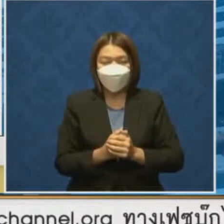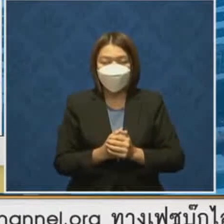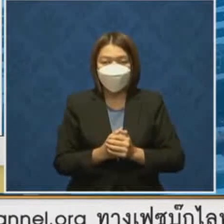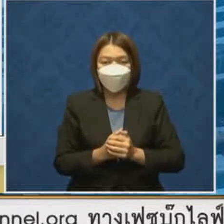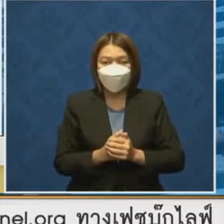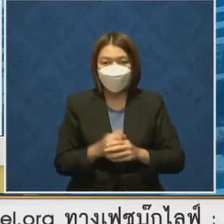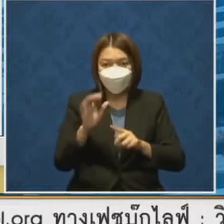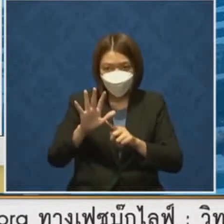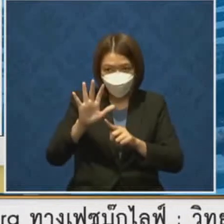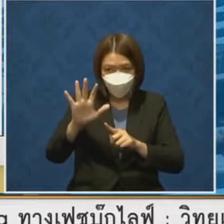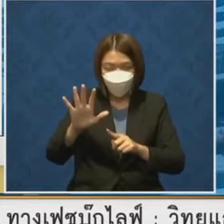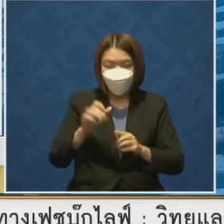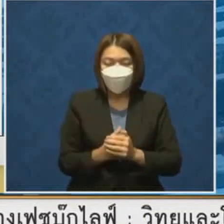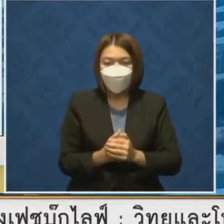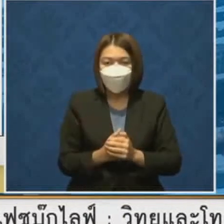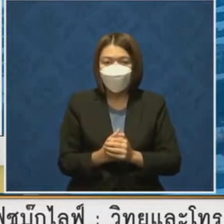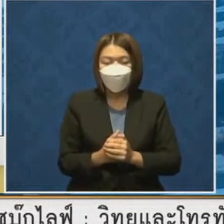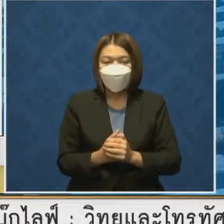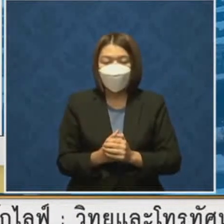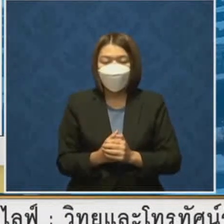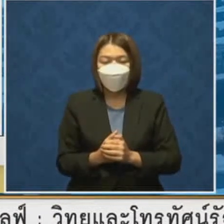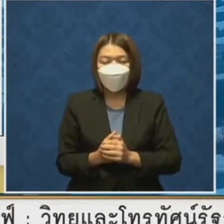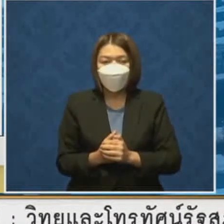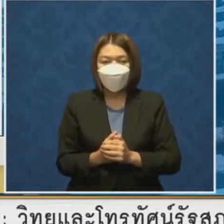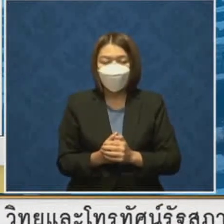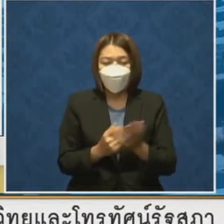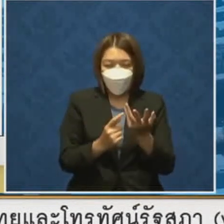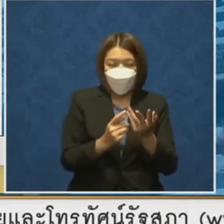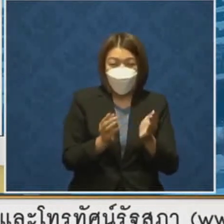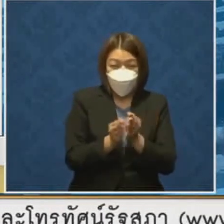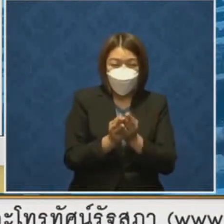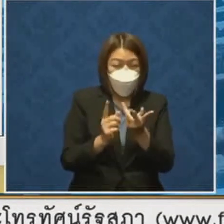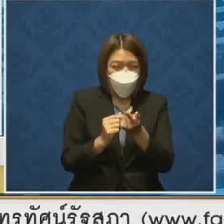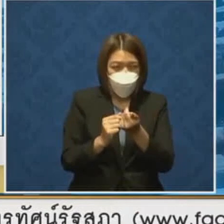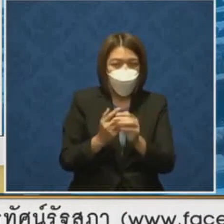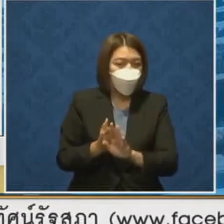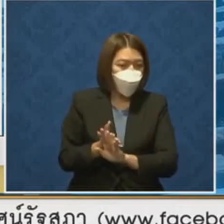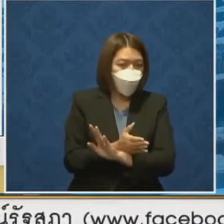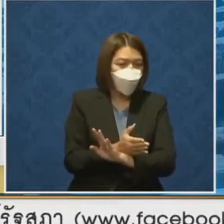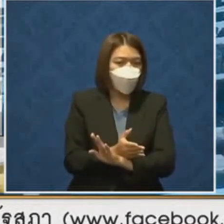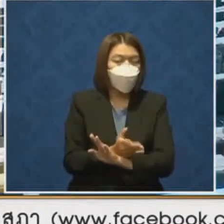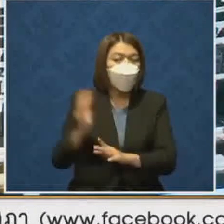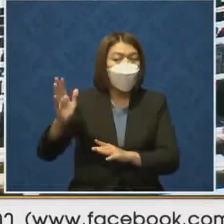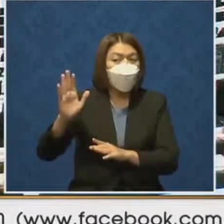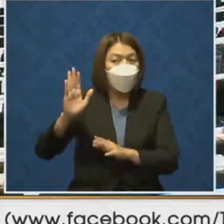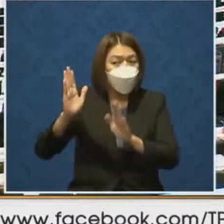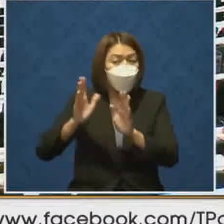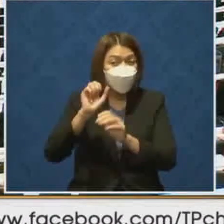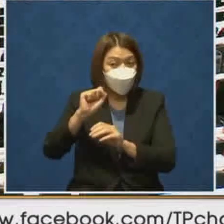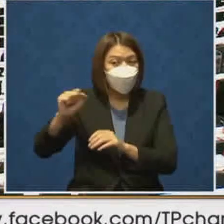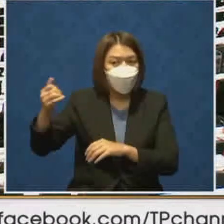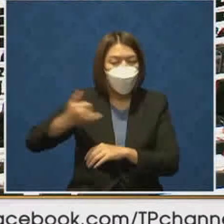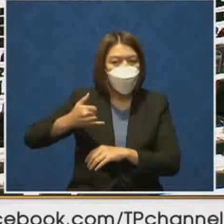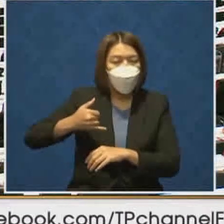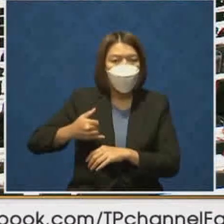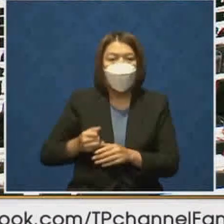ะการที่ได้คะแนนน้อยไม่ใช่เรื่องแปลกแต่ว่าการทั้งหมดเนี่ยก็คือความอยู่รอดไง ค ่ ะ แต่ว่าเราต้อง